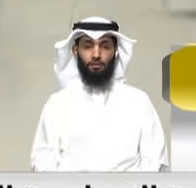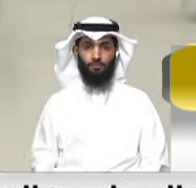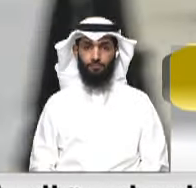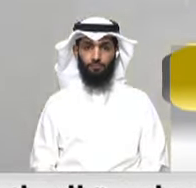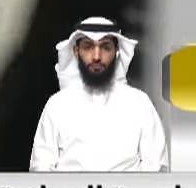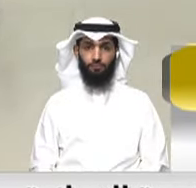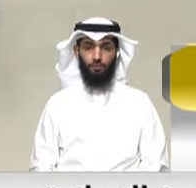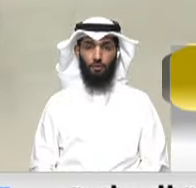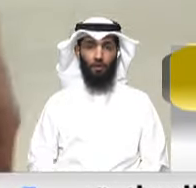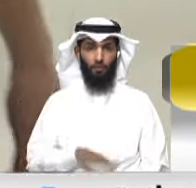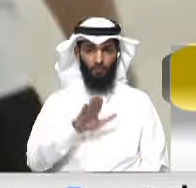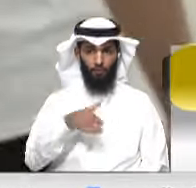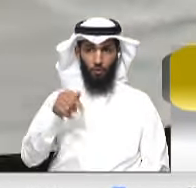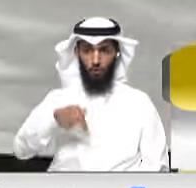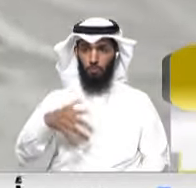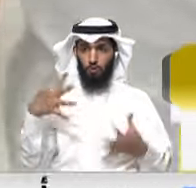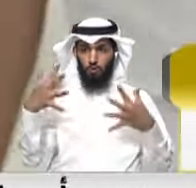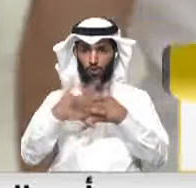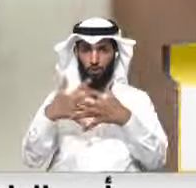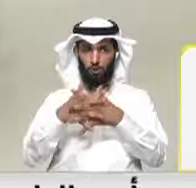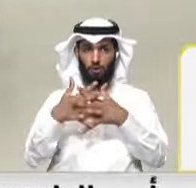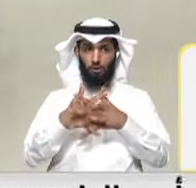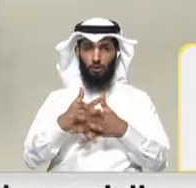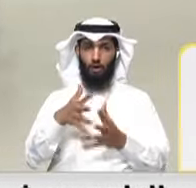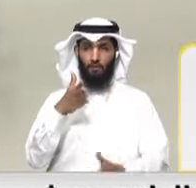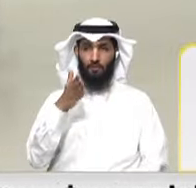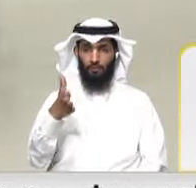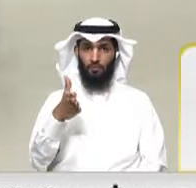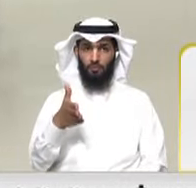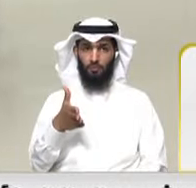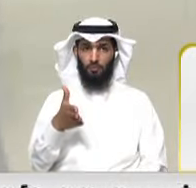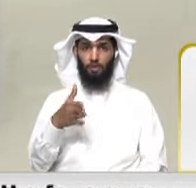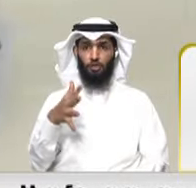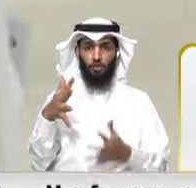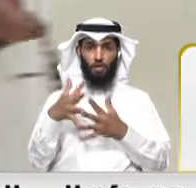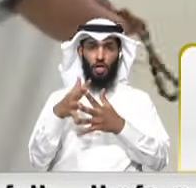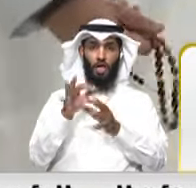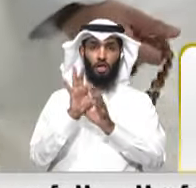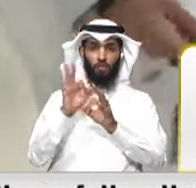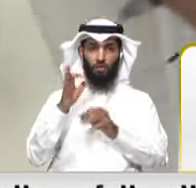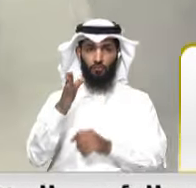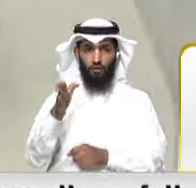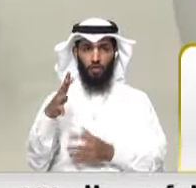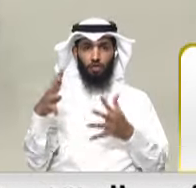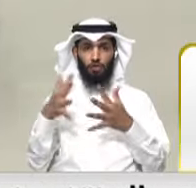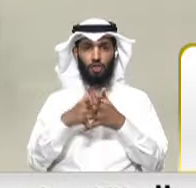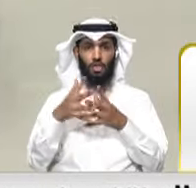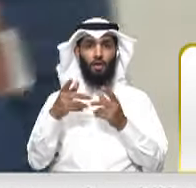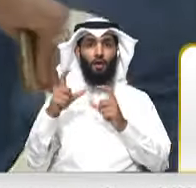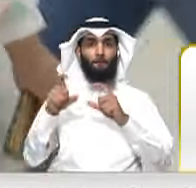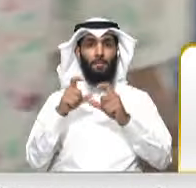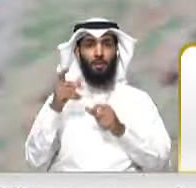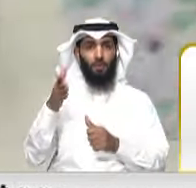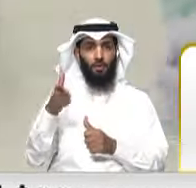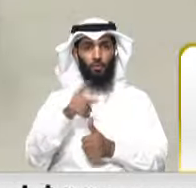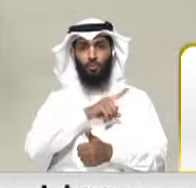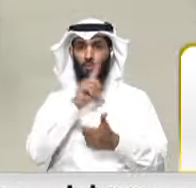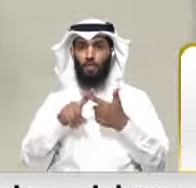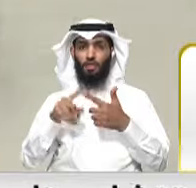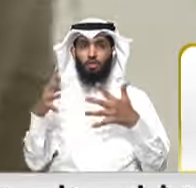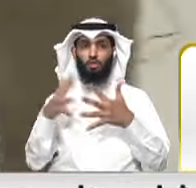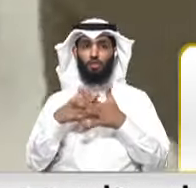والقطاعات الموجودة اليوم لتوفير المقاعد الوظيفية القطاع الخاص لا سيما القطاع المصرفي، إضافة إلى بعض شركات